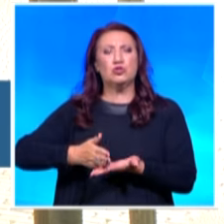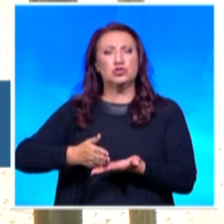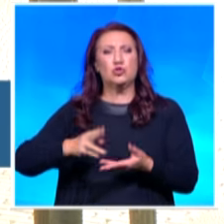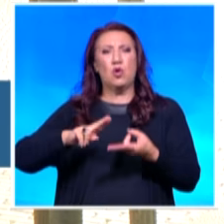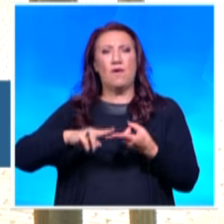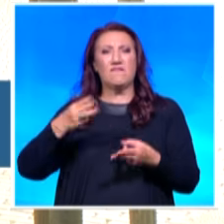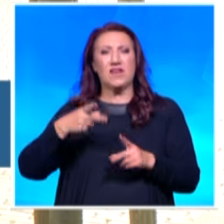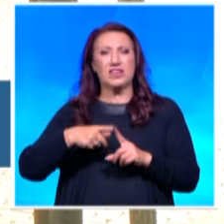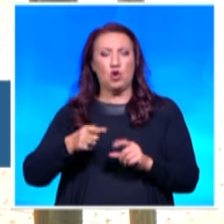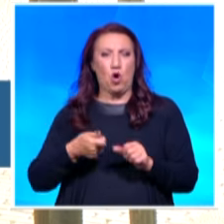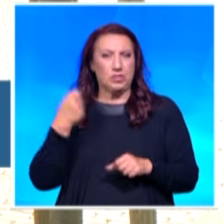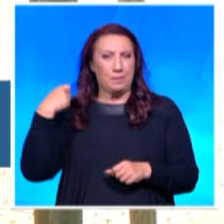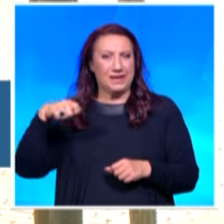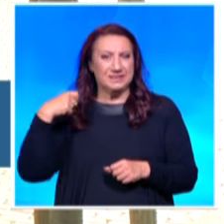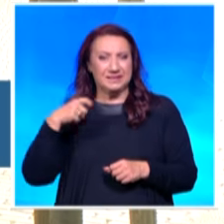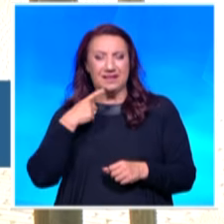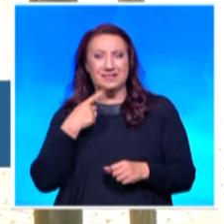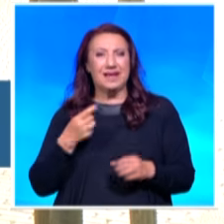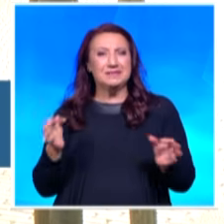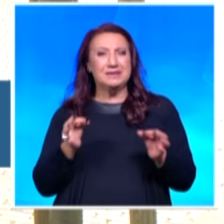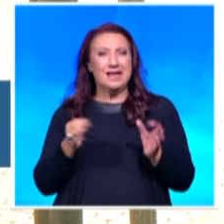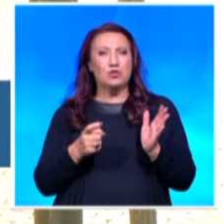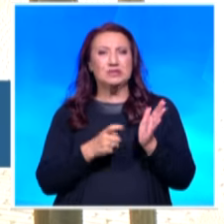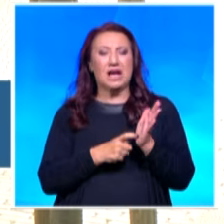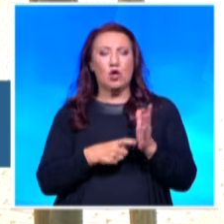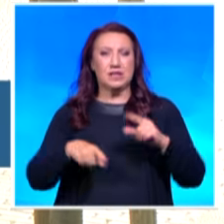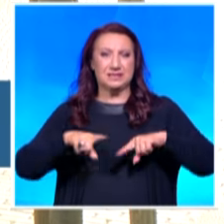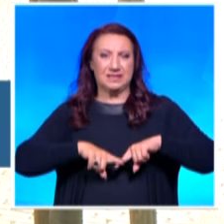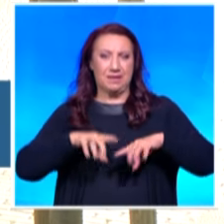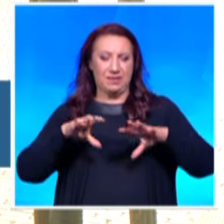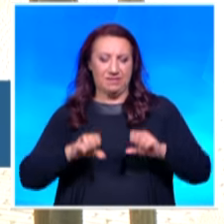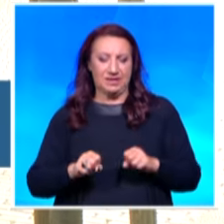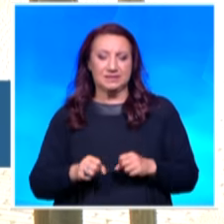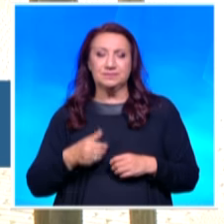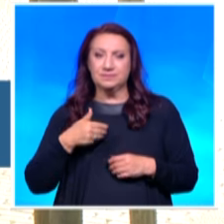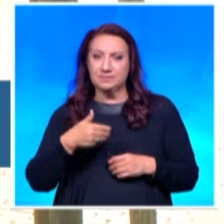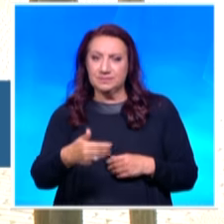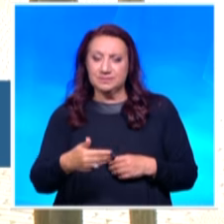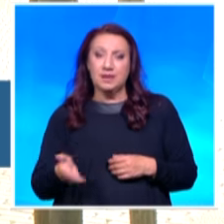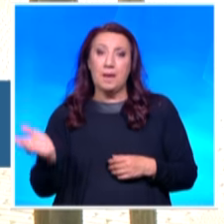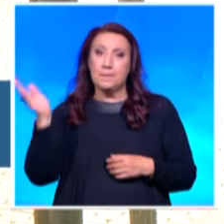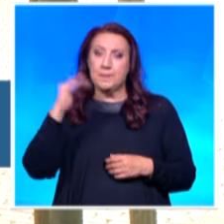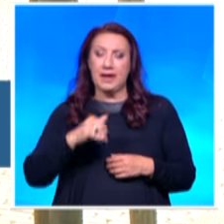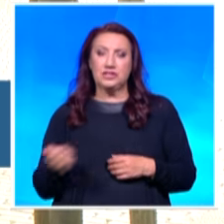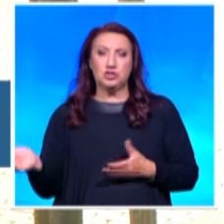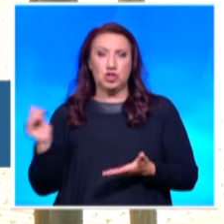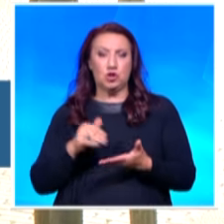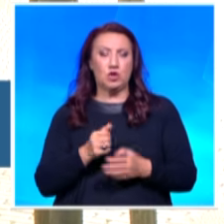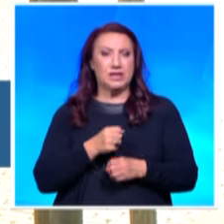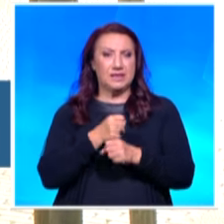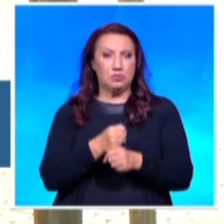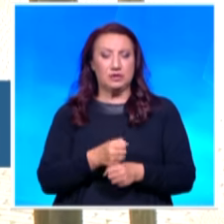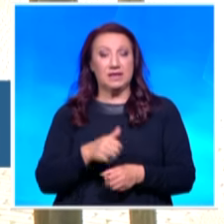съдебната власт. А в понеделник, отново по време на депутатската си ваканция, депутатите ще се съберат в пленарната зала, за да обсъдят и